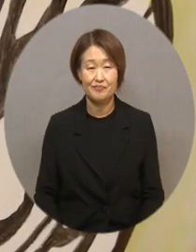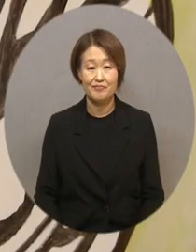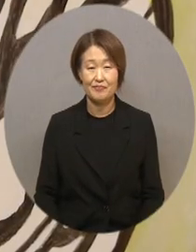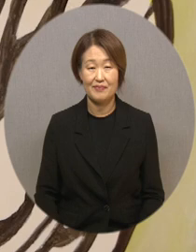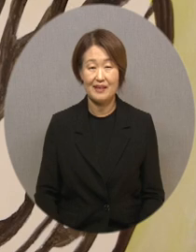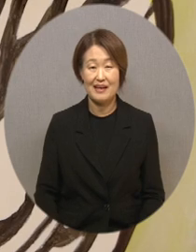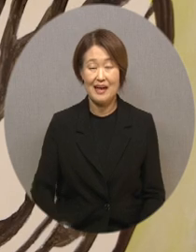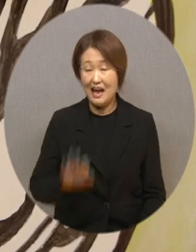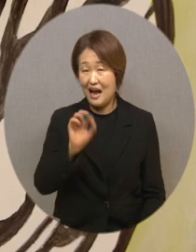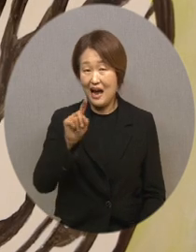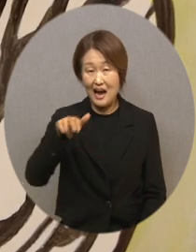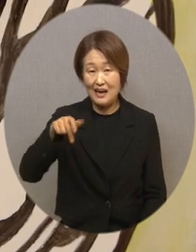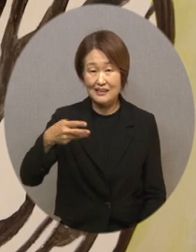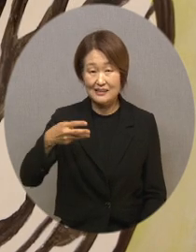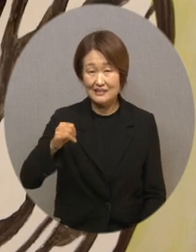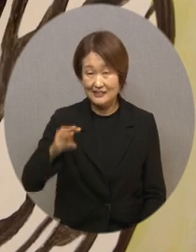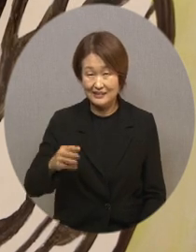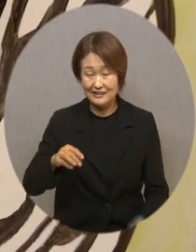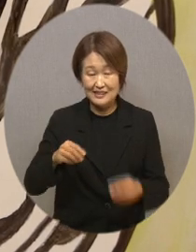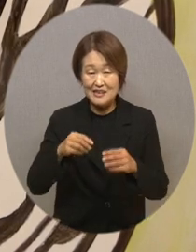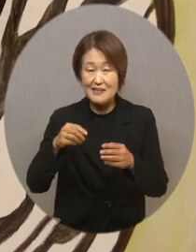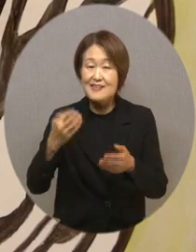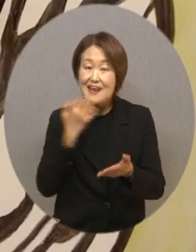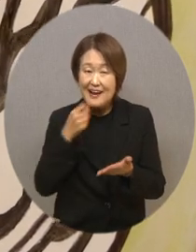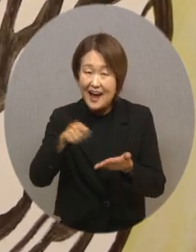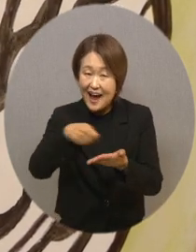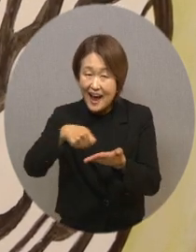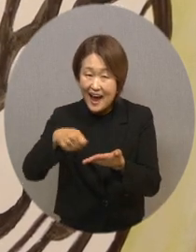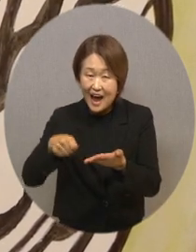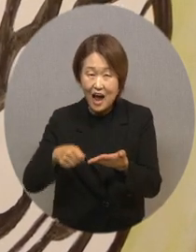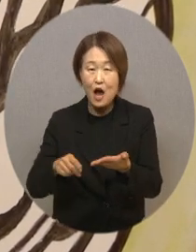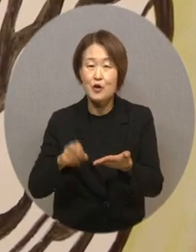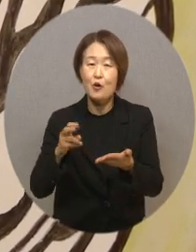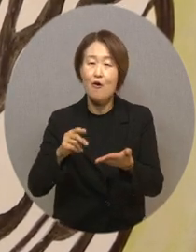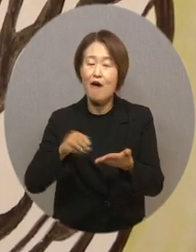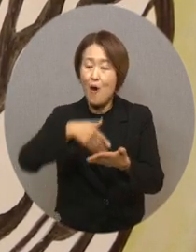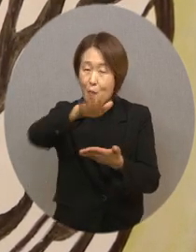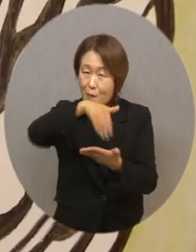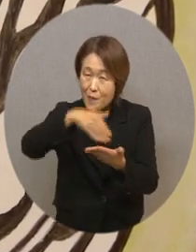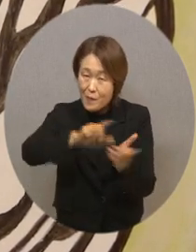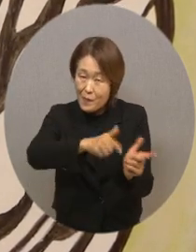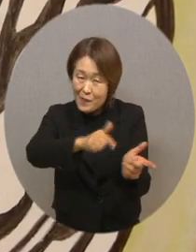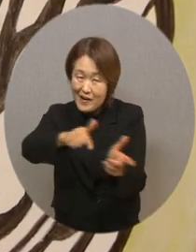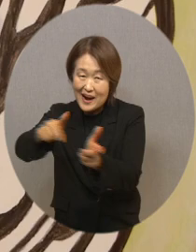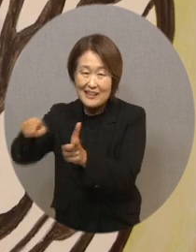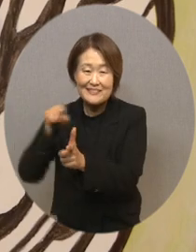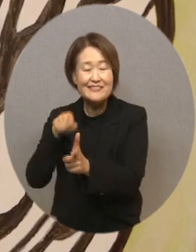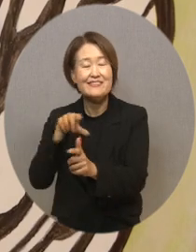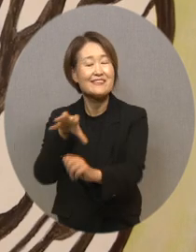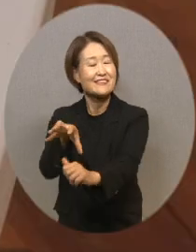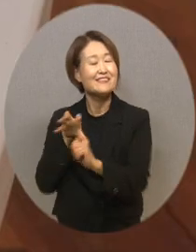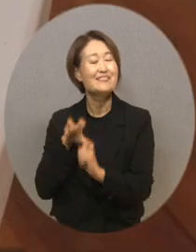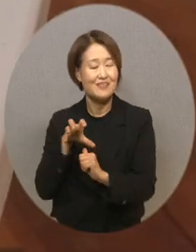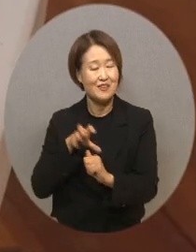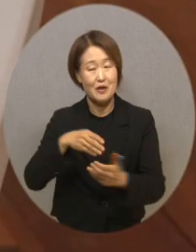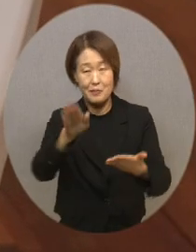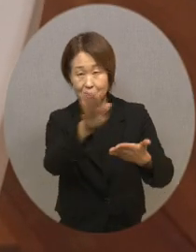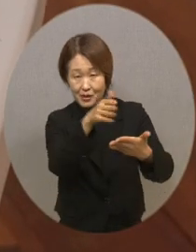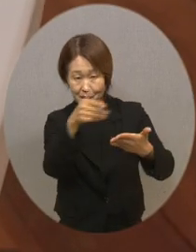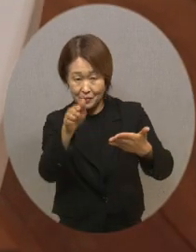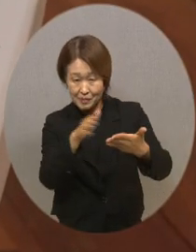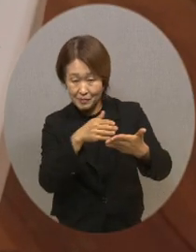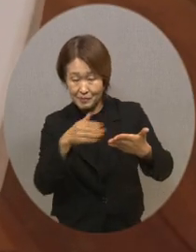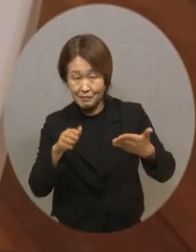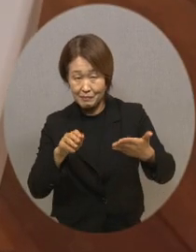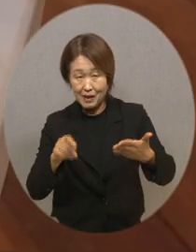작가는 아크릴과 색연필, 젤스톤, 모델링 페이스트 등의 다양한 재료를 사용하며 붓에